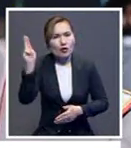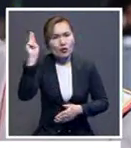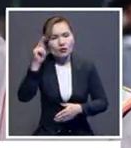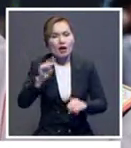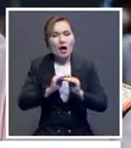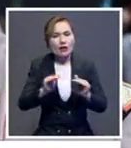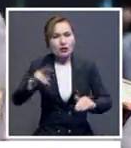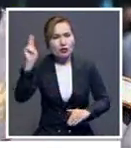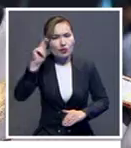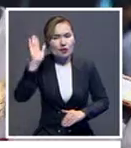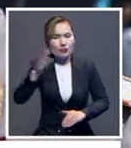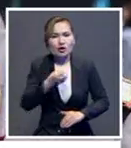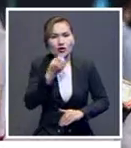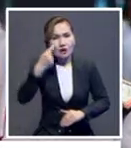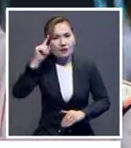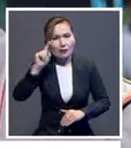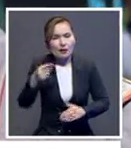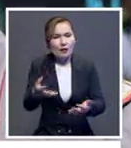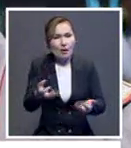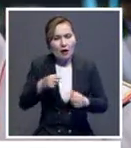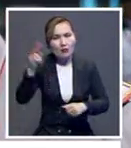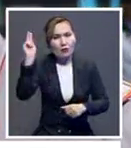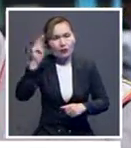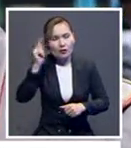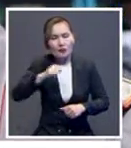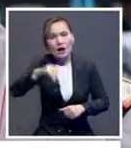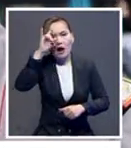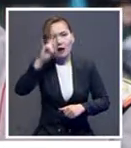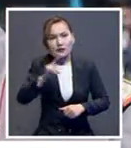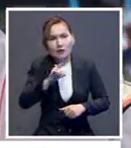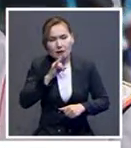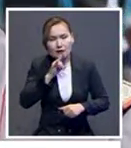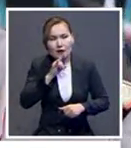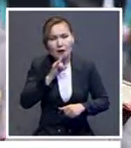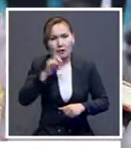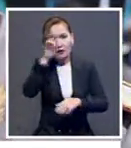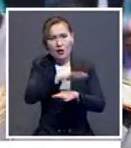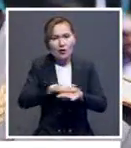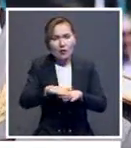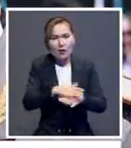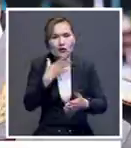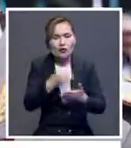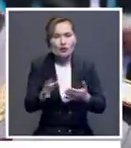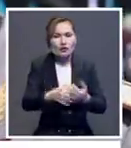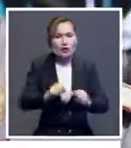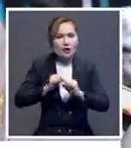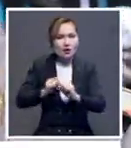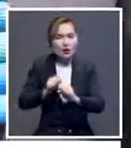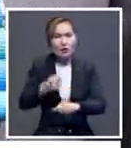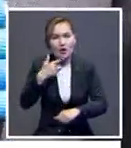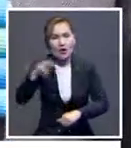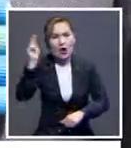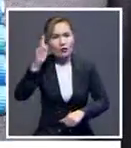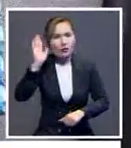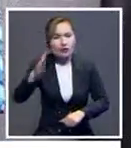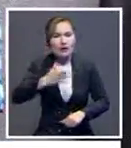алып, адам болып, мінекей Қазақстанның жақсы дәрежеде азаматы болса, содан басқа біздің арманымыз жоқ.